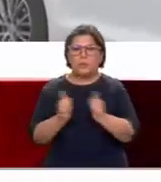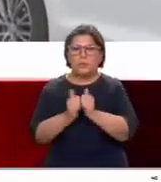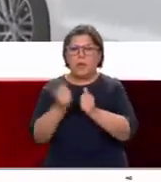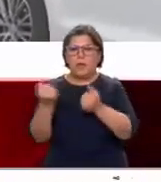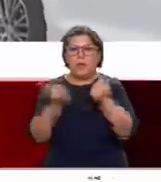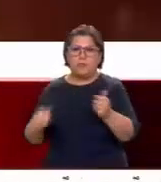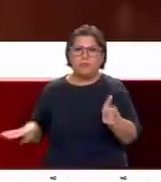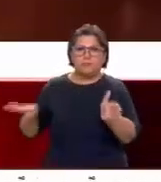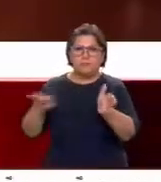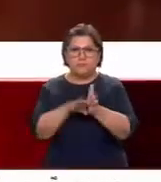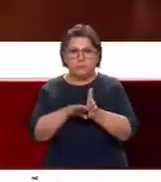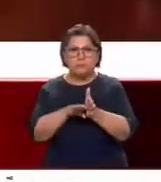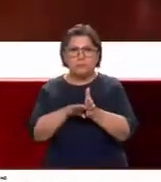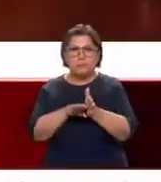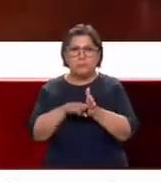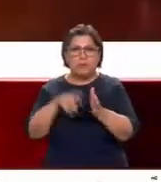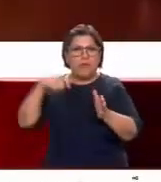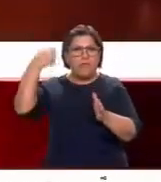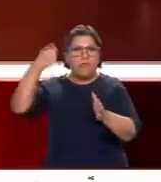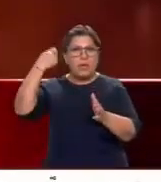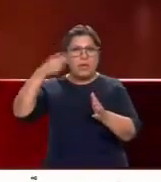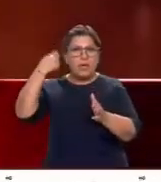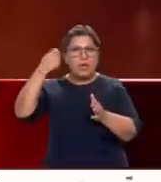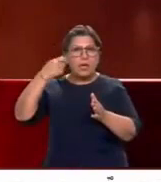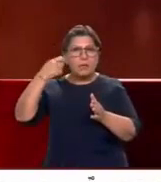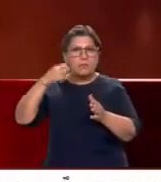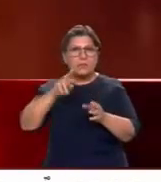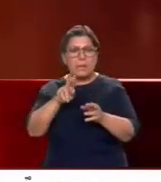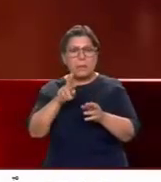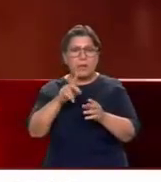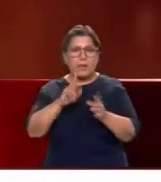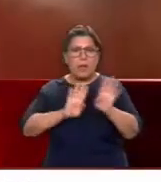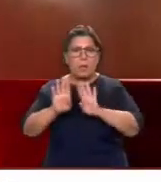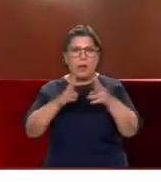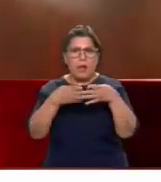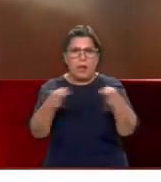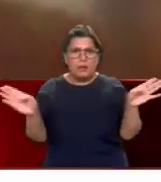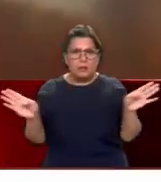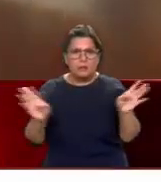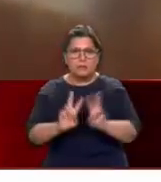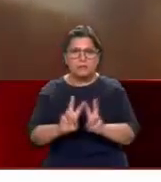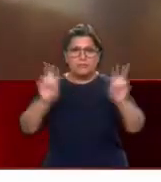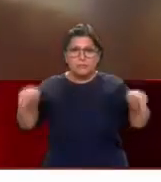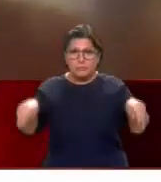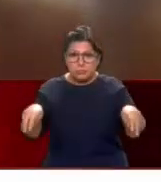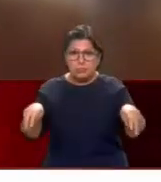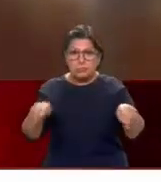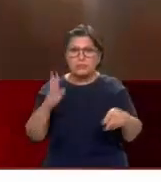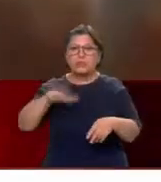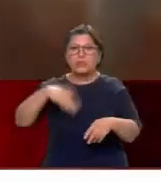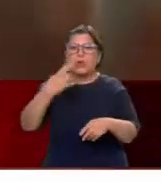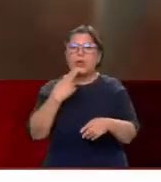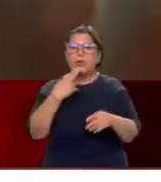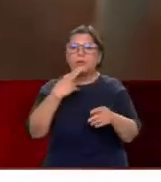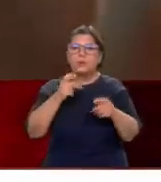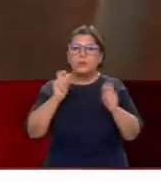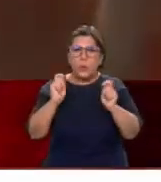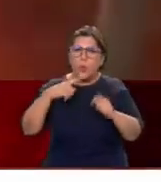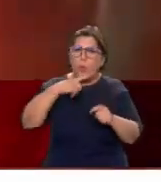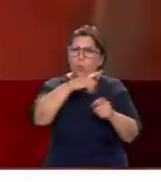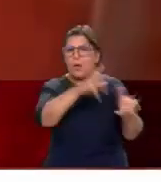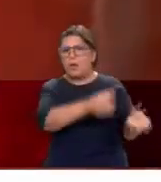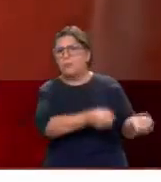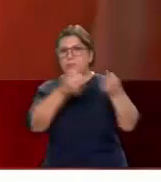araç yanaştı. Tıpkı bir film sahnesindeki gibi kapılar açıldı. Otomobildekiler aşağı indi, sonra da kadını zorla araca